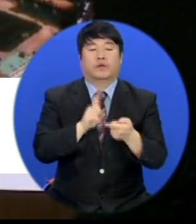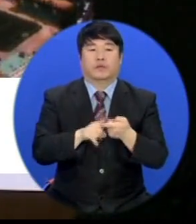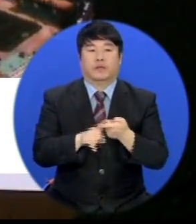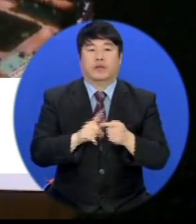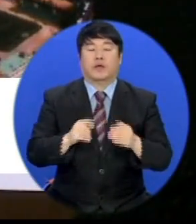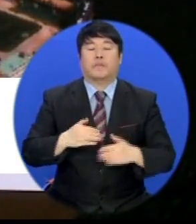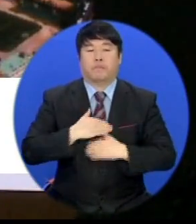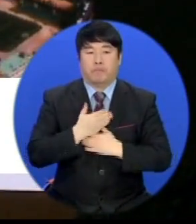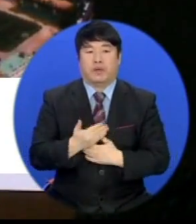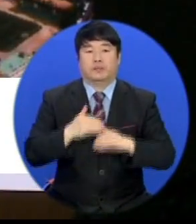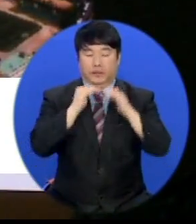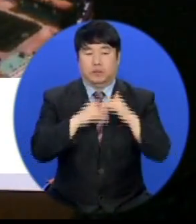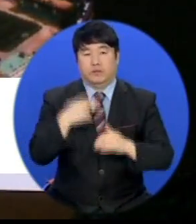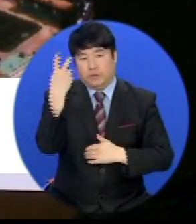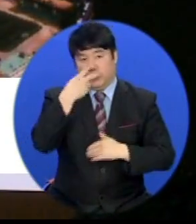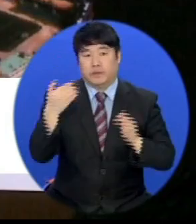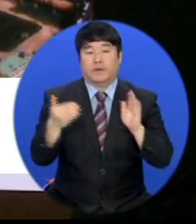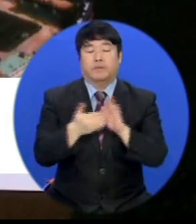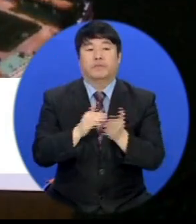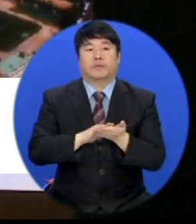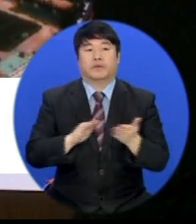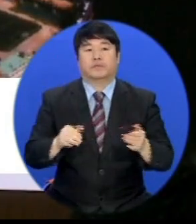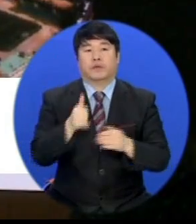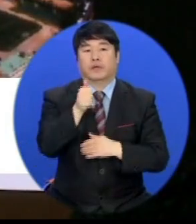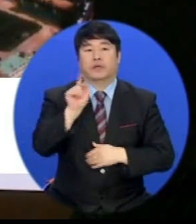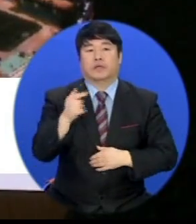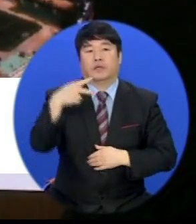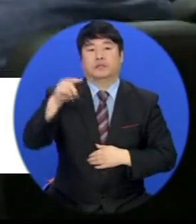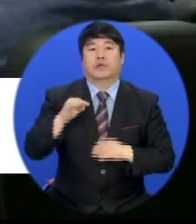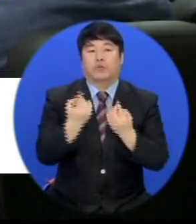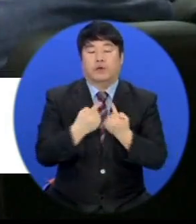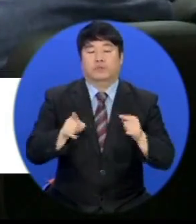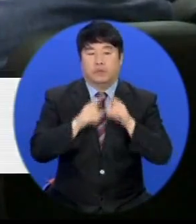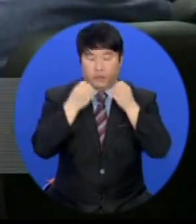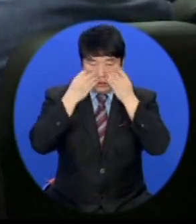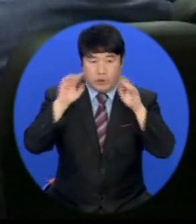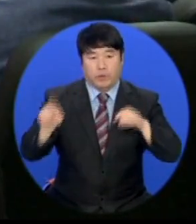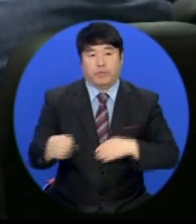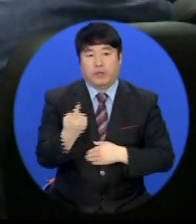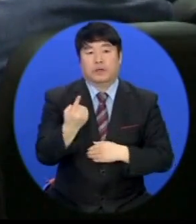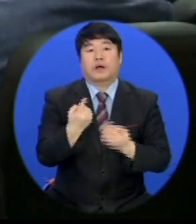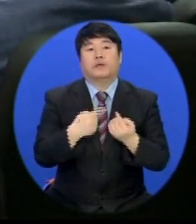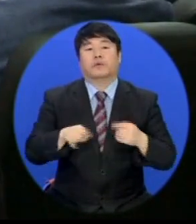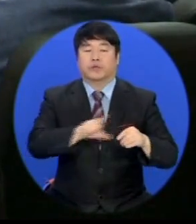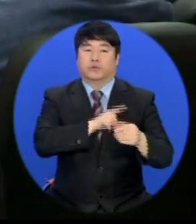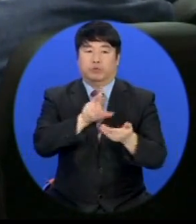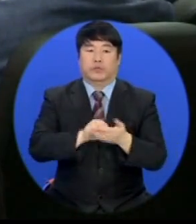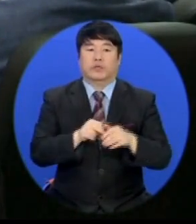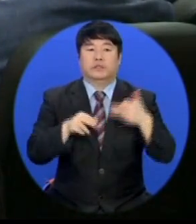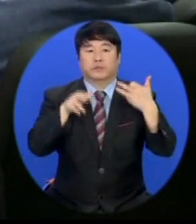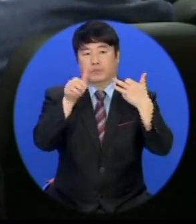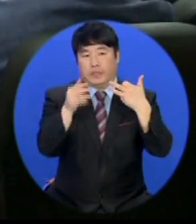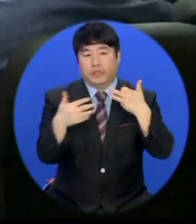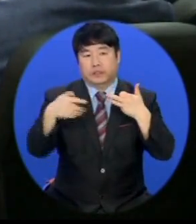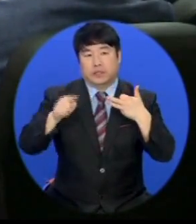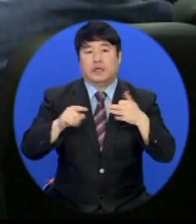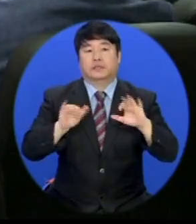편의 사항을 점검했습니다. 한상과 함께 새로운 100년을 주제로 열리는 제18차 세계